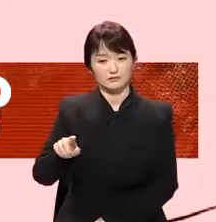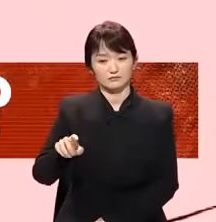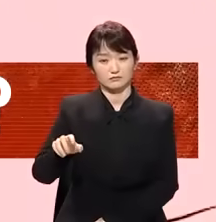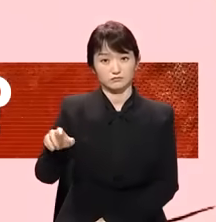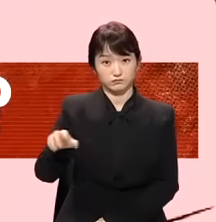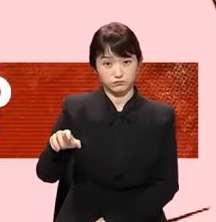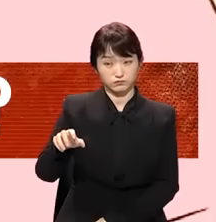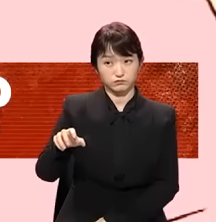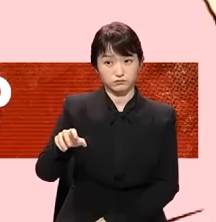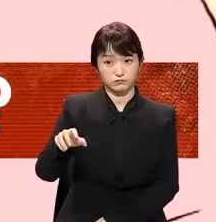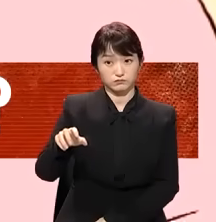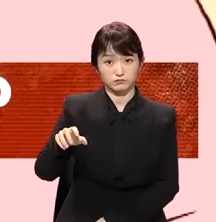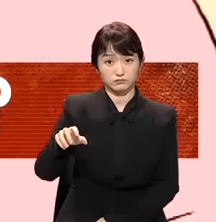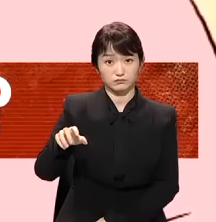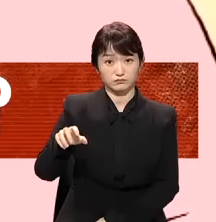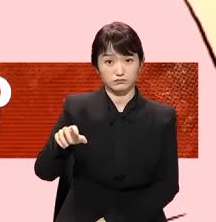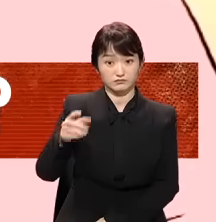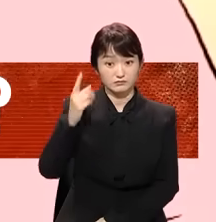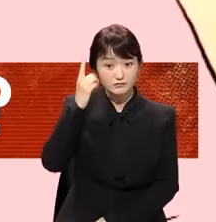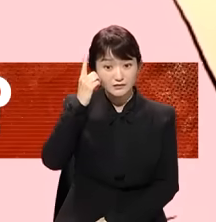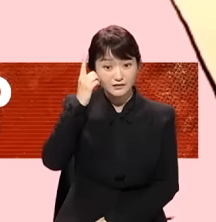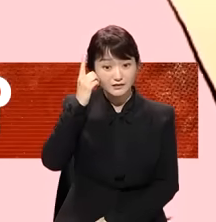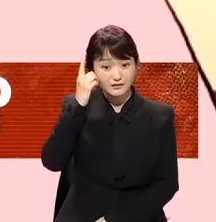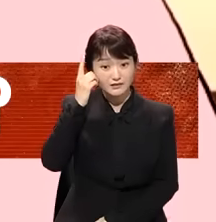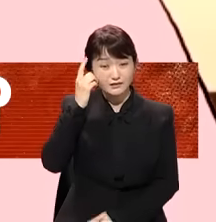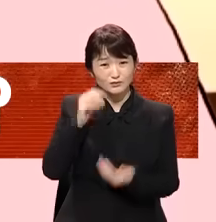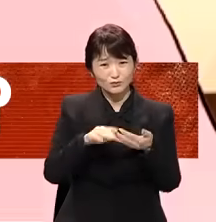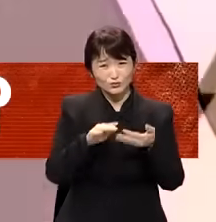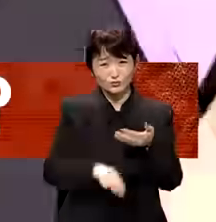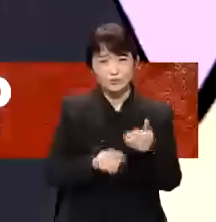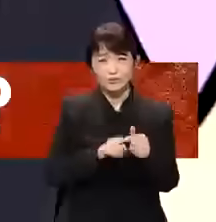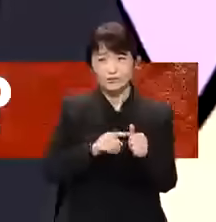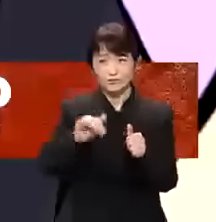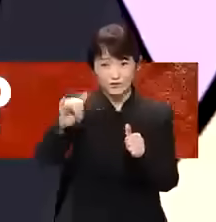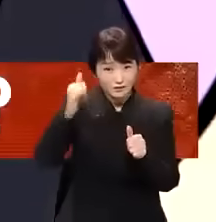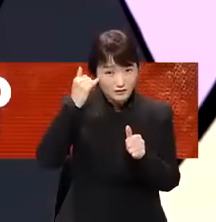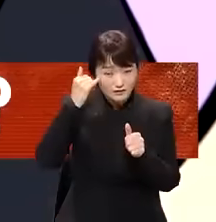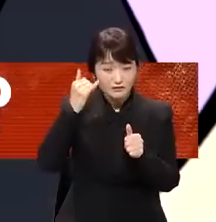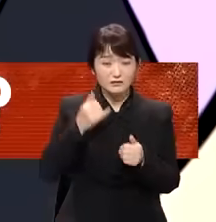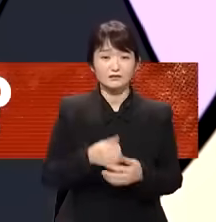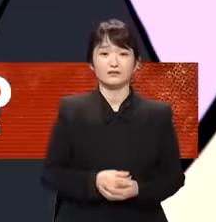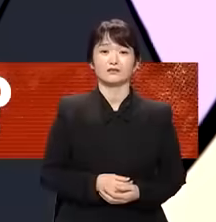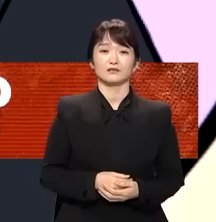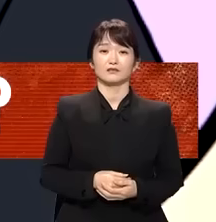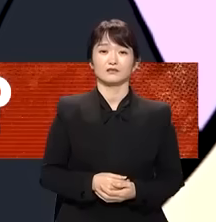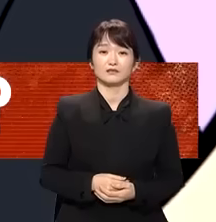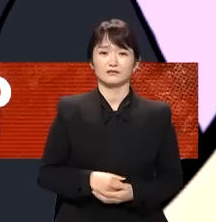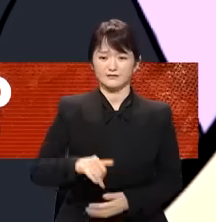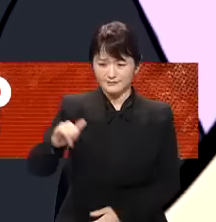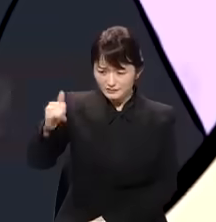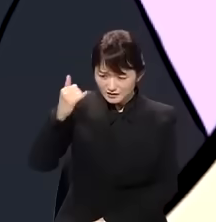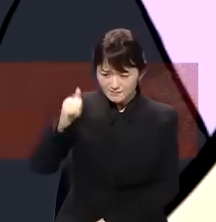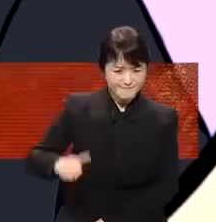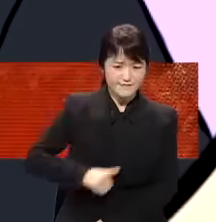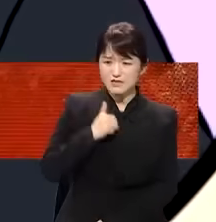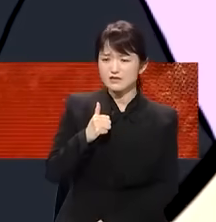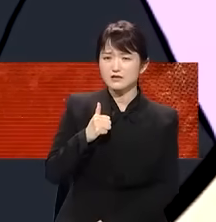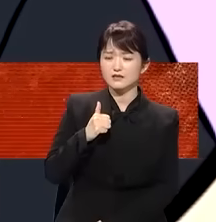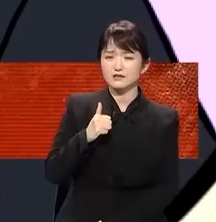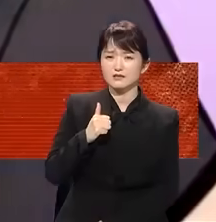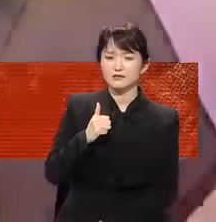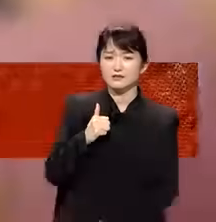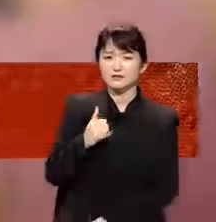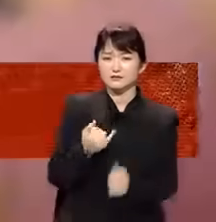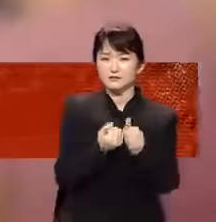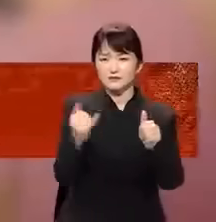울려 그 하트 또 그 후배야 그래서 일단 이제 이게 막 그 전화 온 것도 지금 화가 나는데 전화를 딱